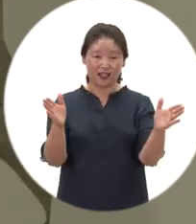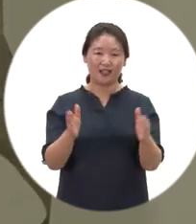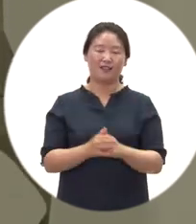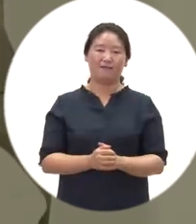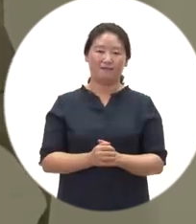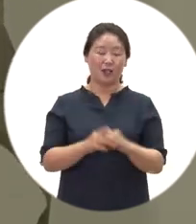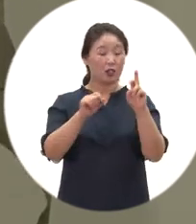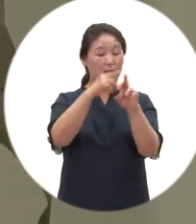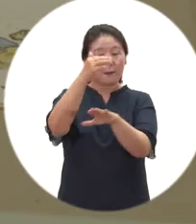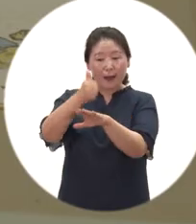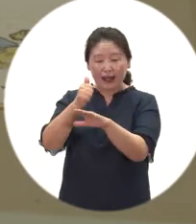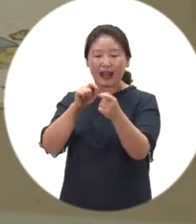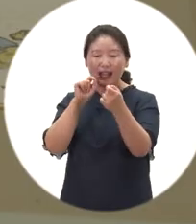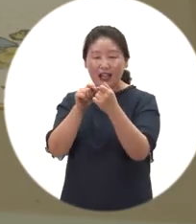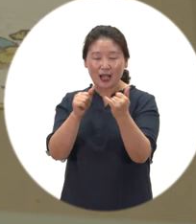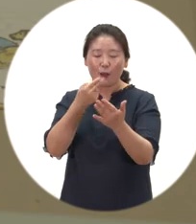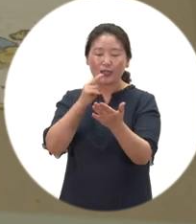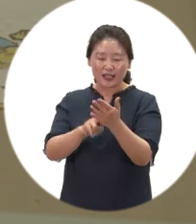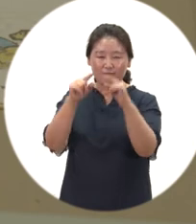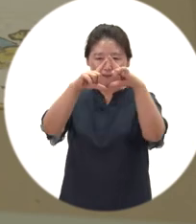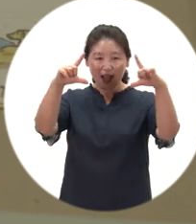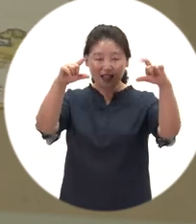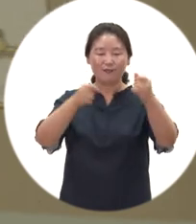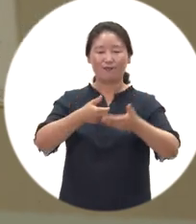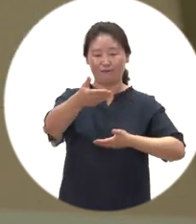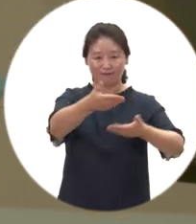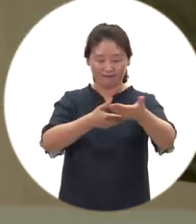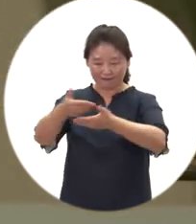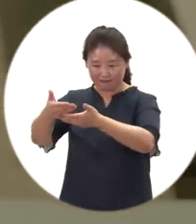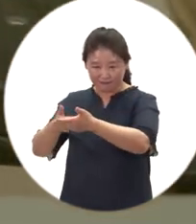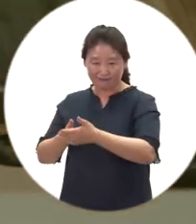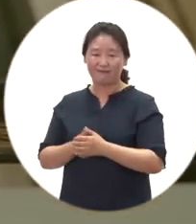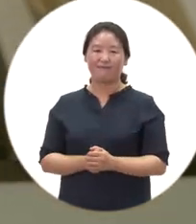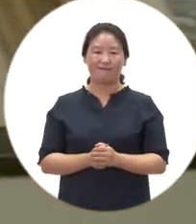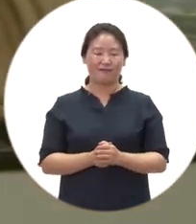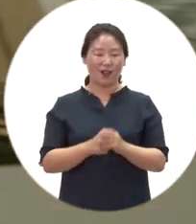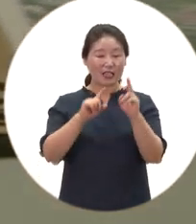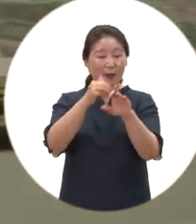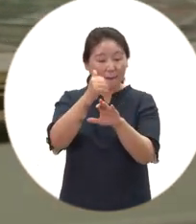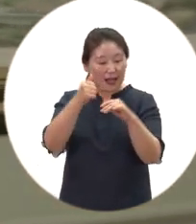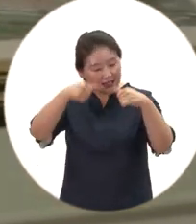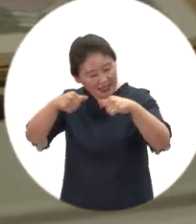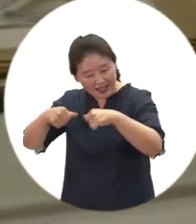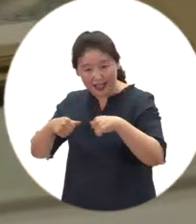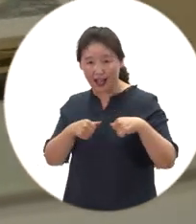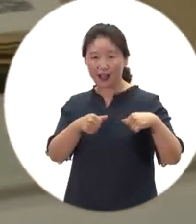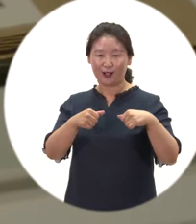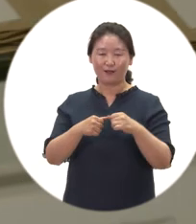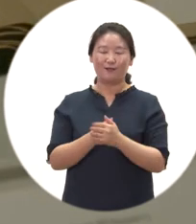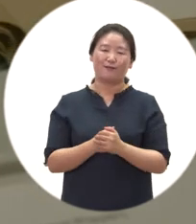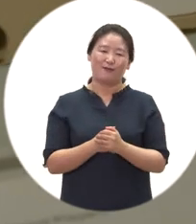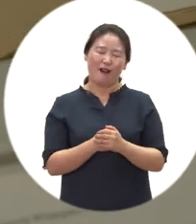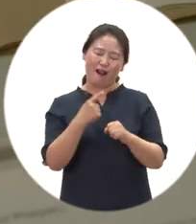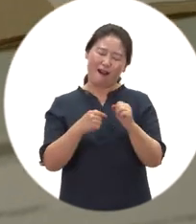때문에 연말이면 가까운 사람과 연하장이나 크리스마스 카드를 주고받고 송년 인사를 나누기도 하며 한